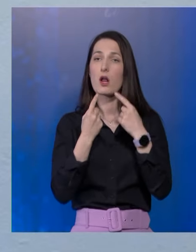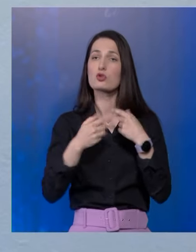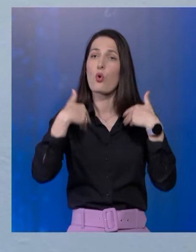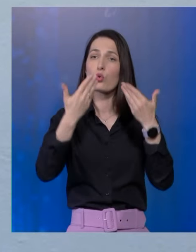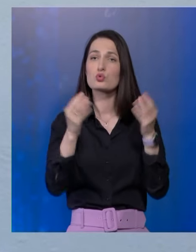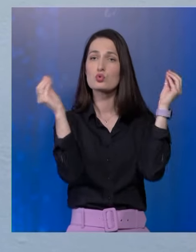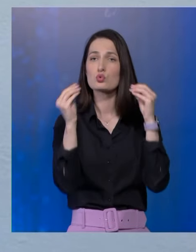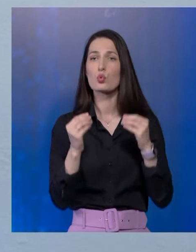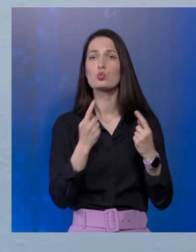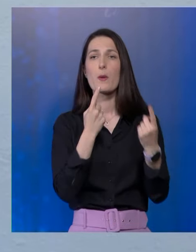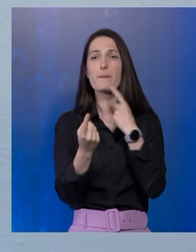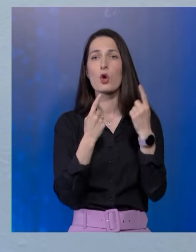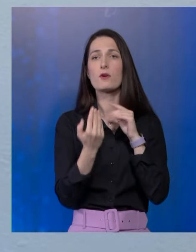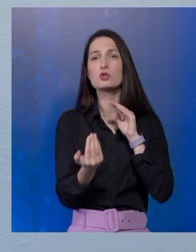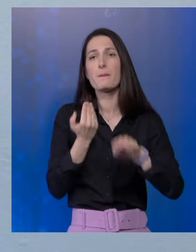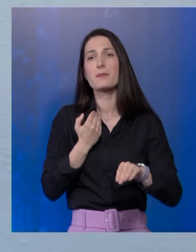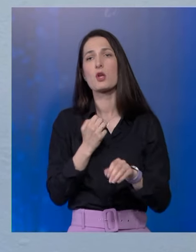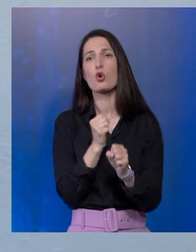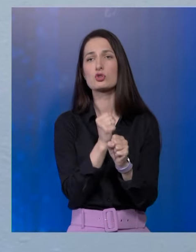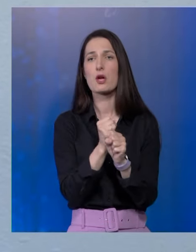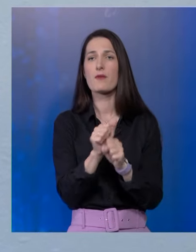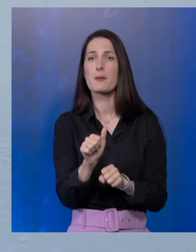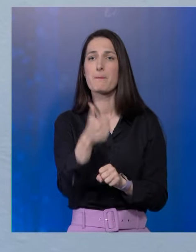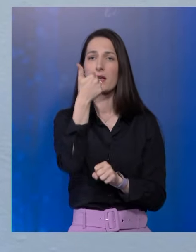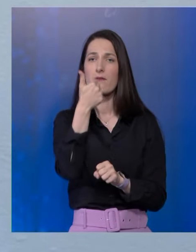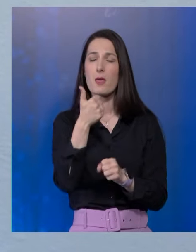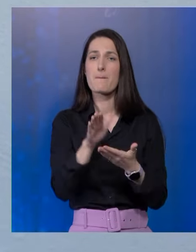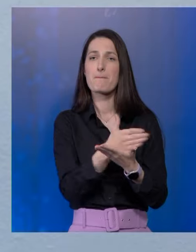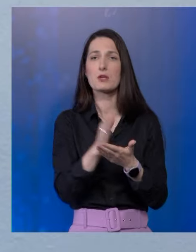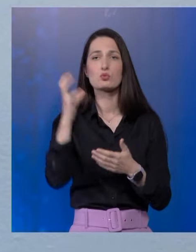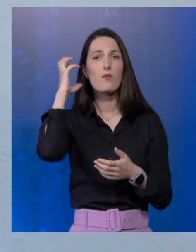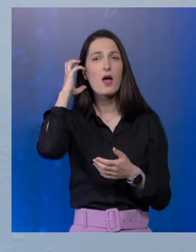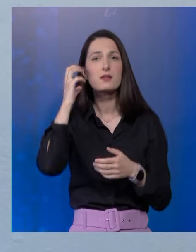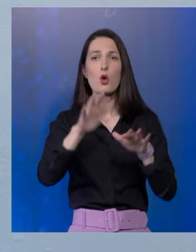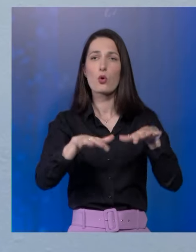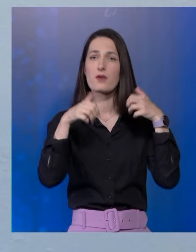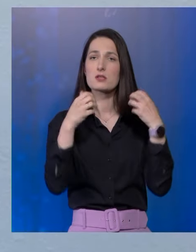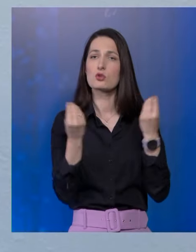odnosno strukture pregovaračke prije održavanja